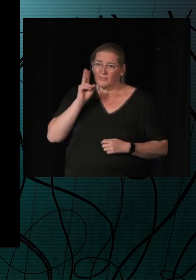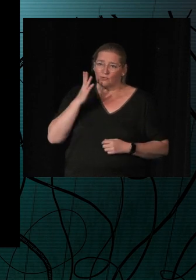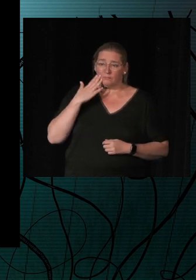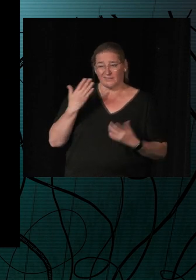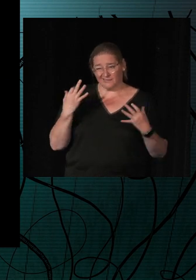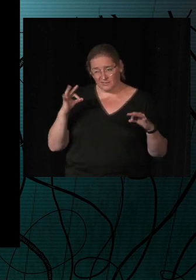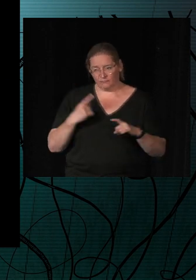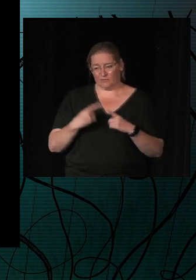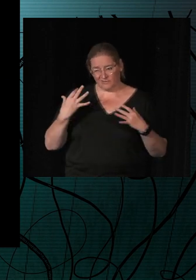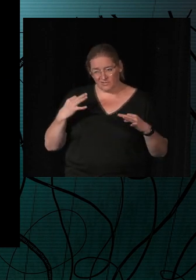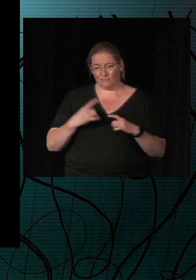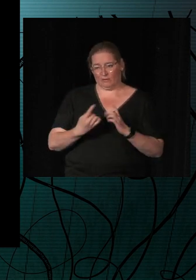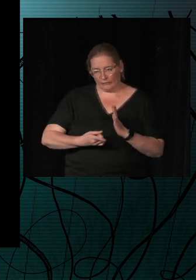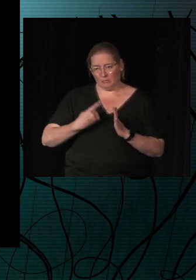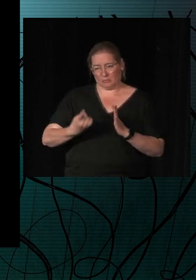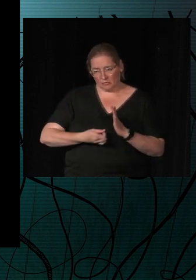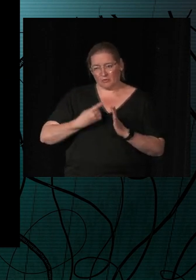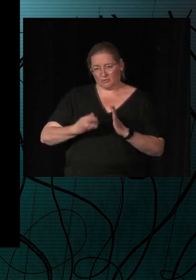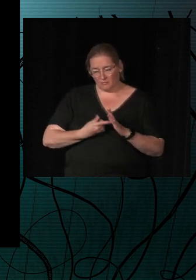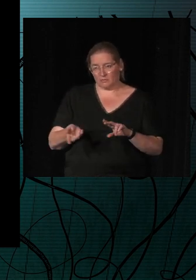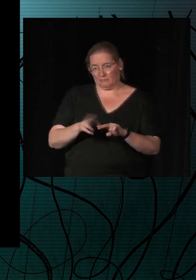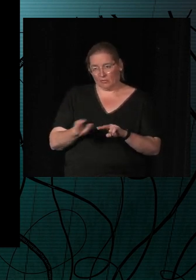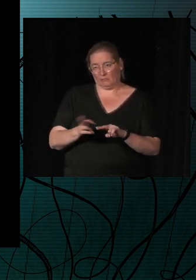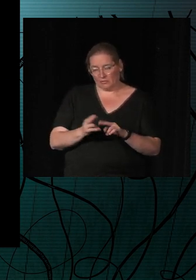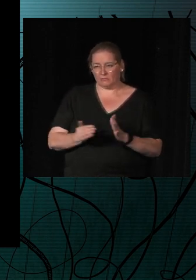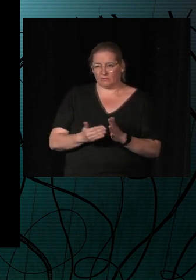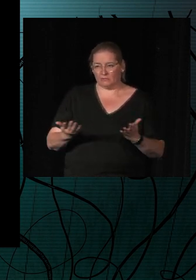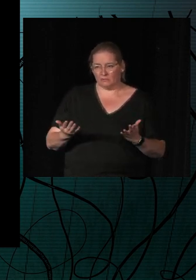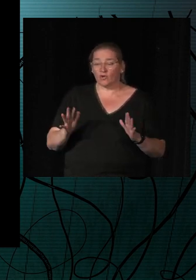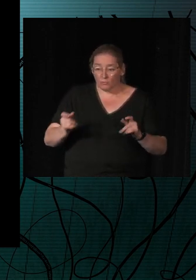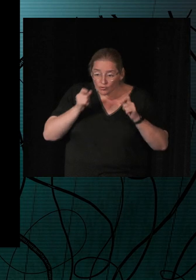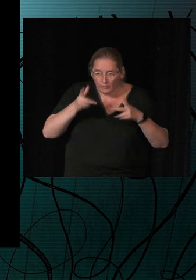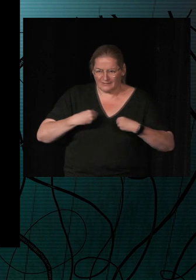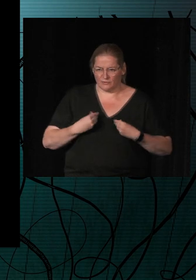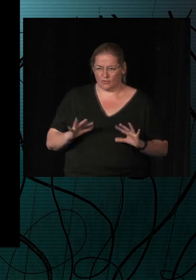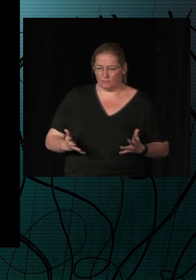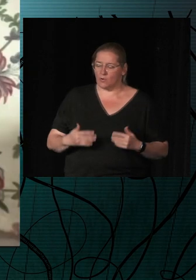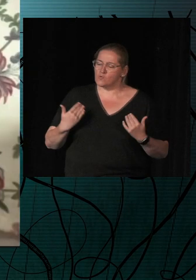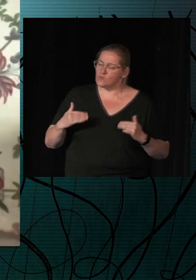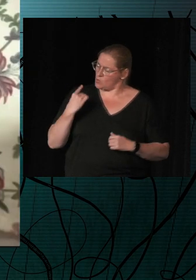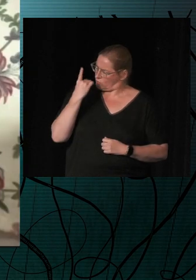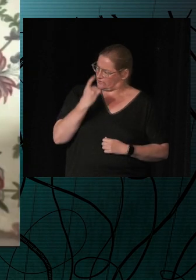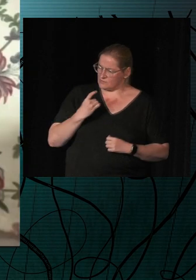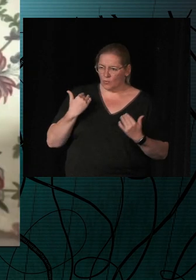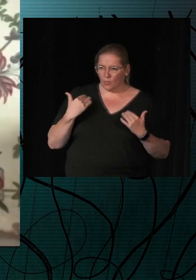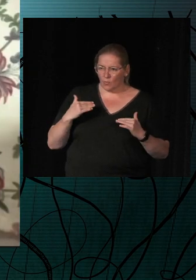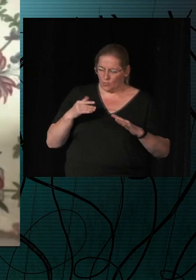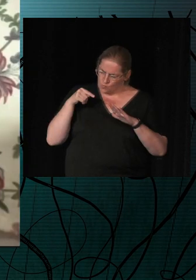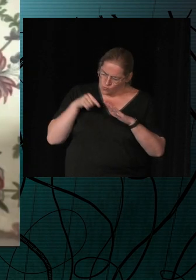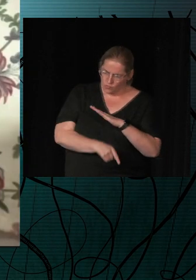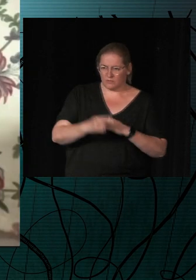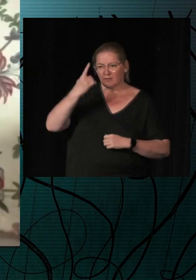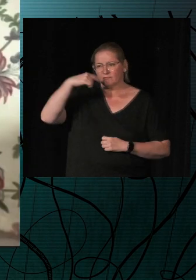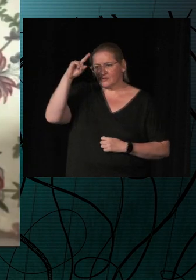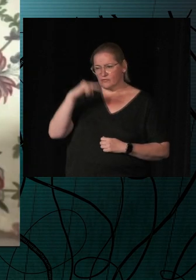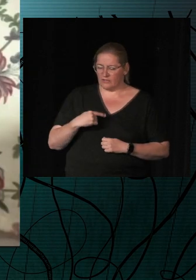de fois comment est-ce qu'on est encore désarçonné par ce qu'on fait c'est une question très philosophique en vérité alors pour pas